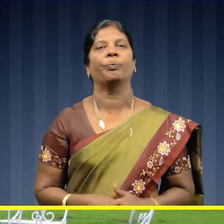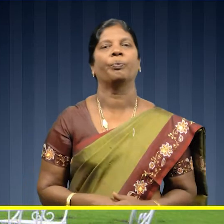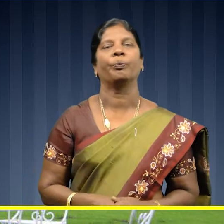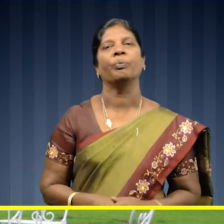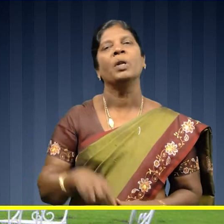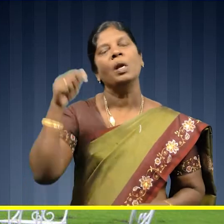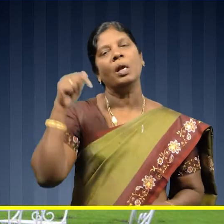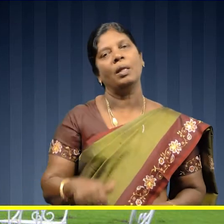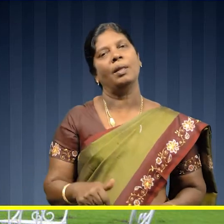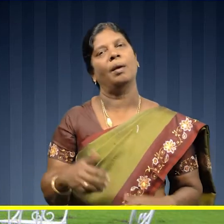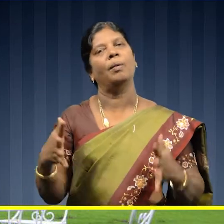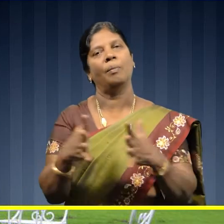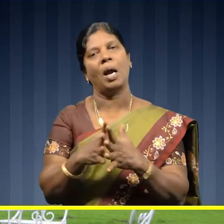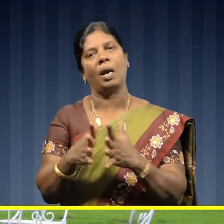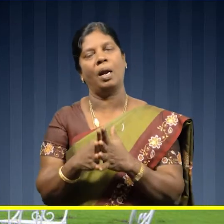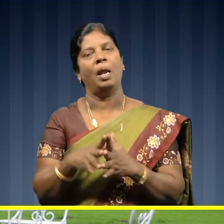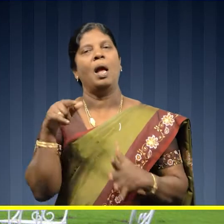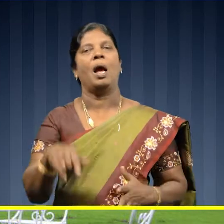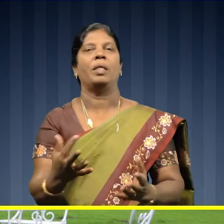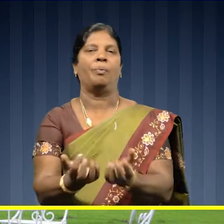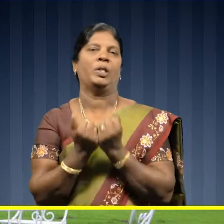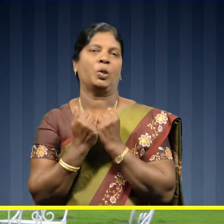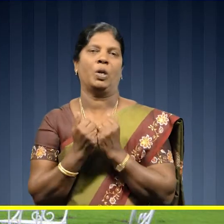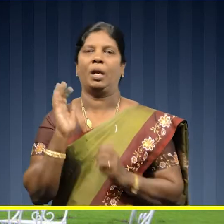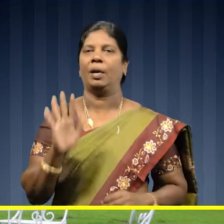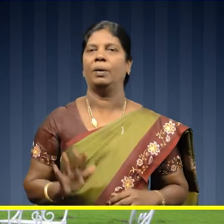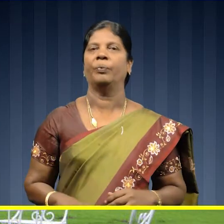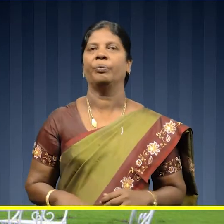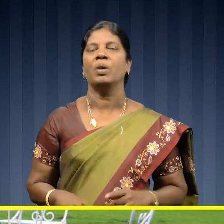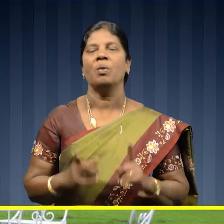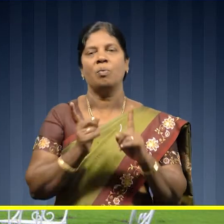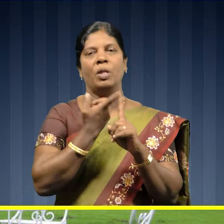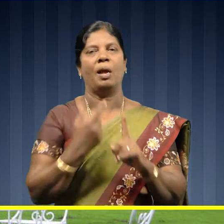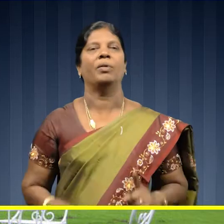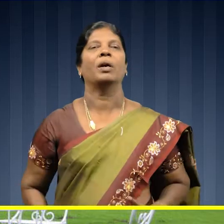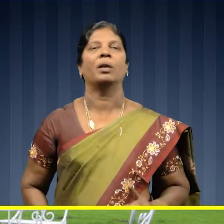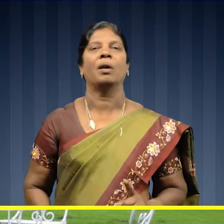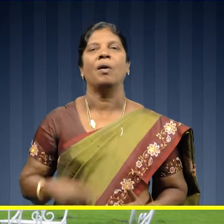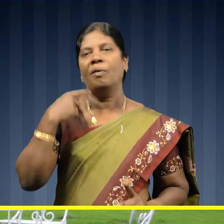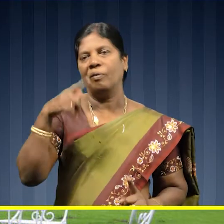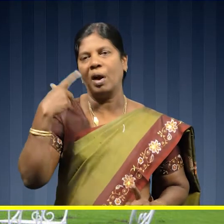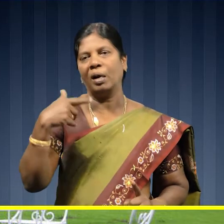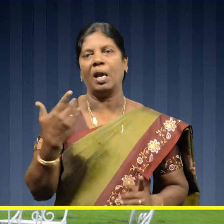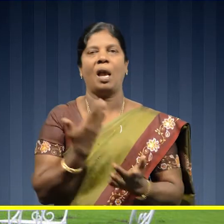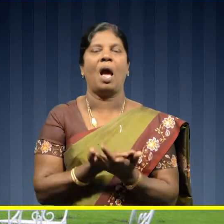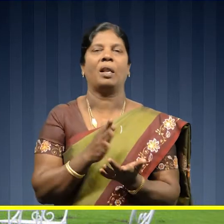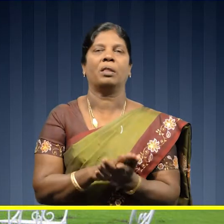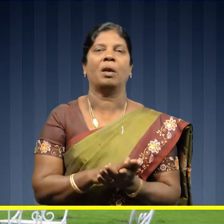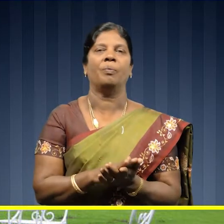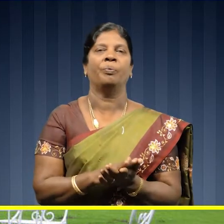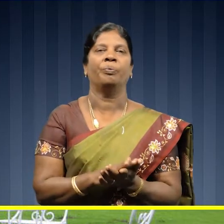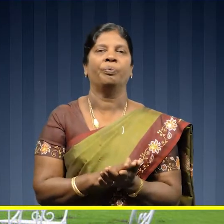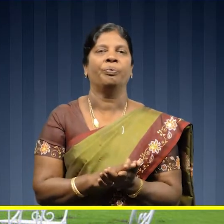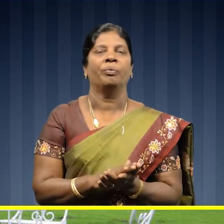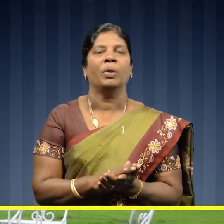பெற்றுக்கொள்ள முடியும்? இந்த மக்கள் அதை சுதந்தரித்து கொண்டார்கள். முதலாவதாக வாழ்க்கை